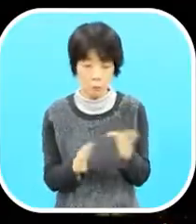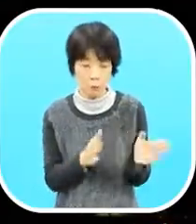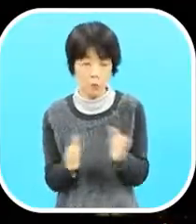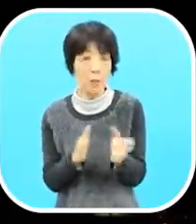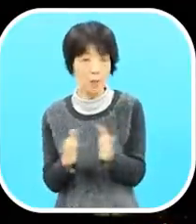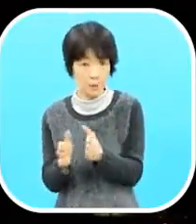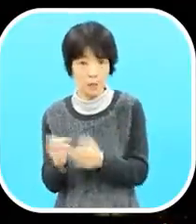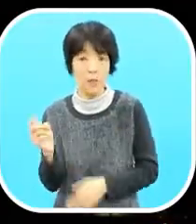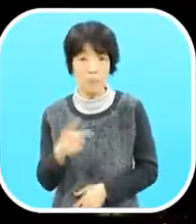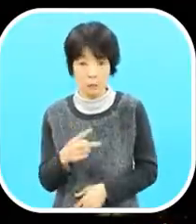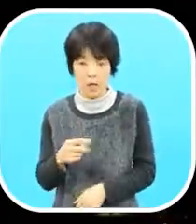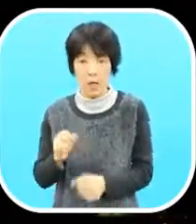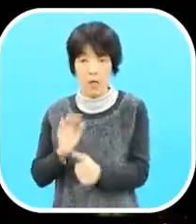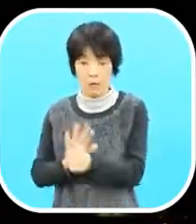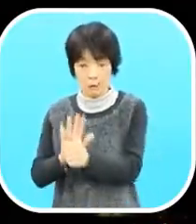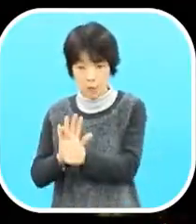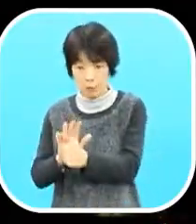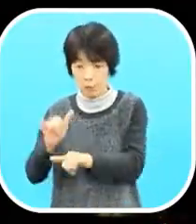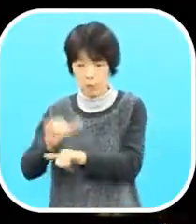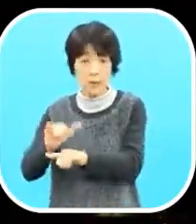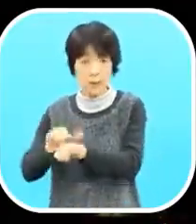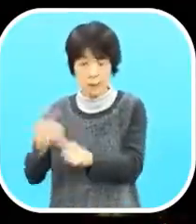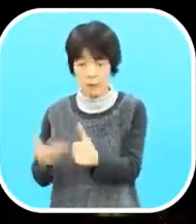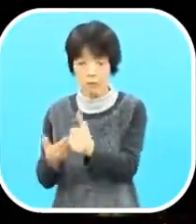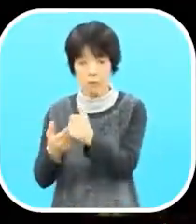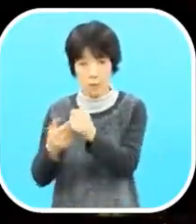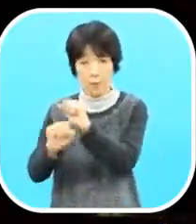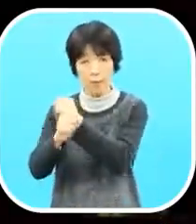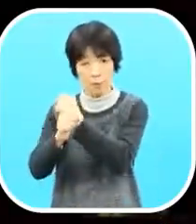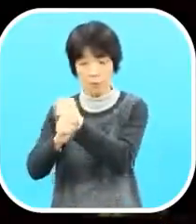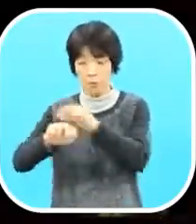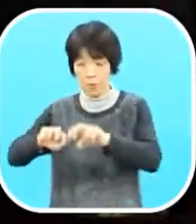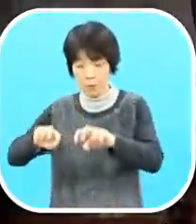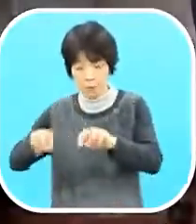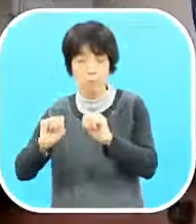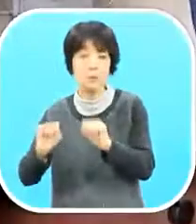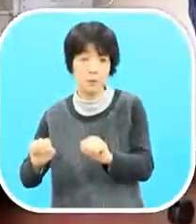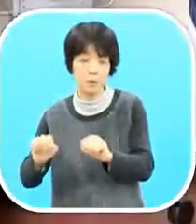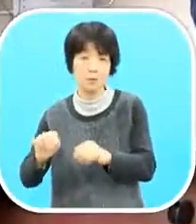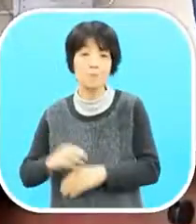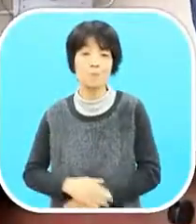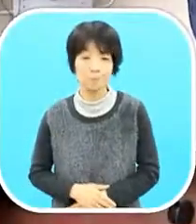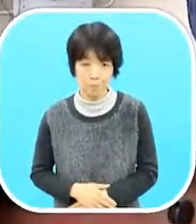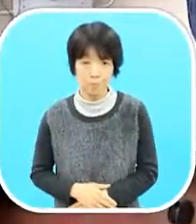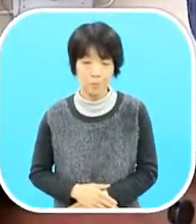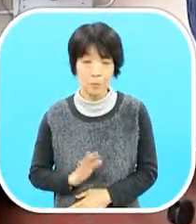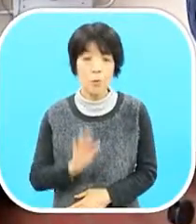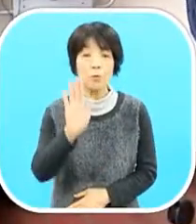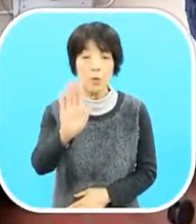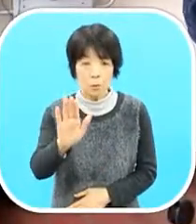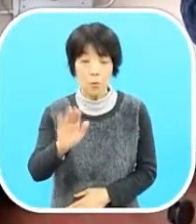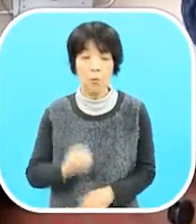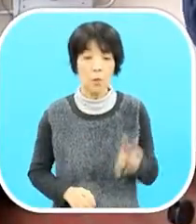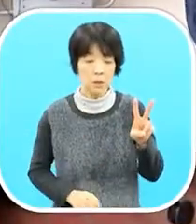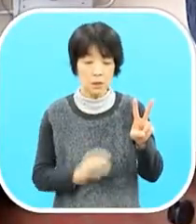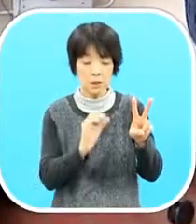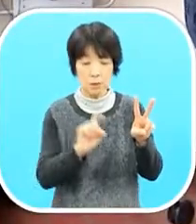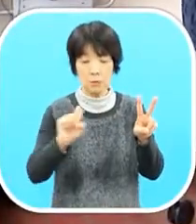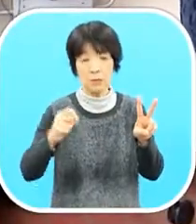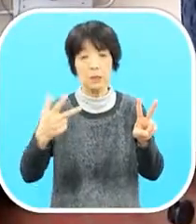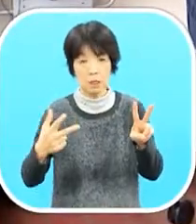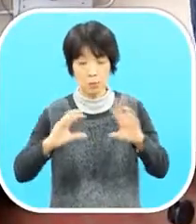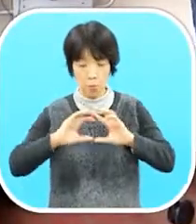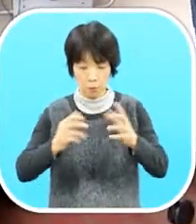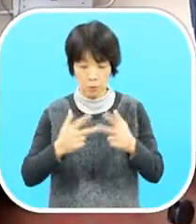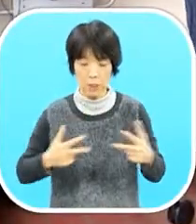備、花火を支える人材育成研究開発などを行います。 2017年の国際花火シンポジウムの